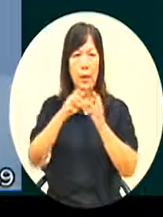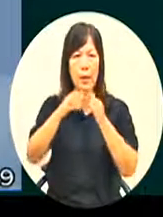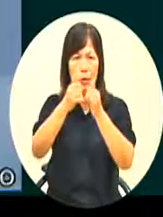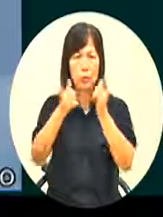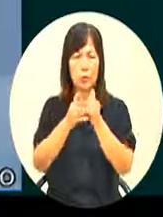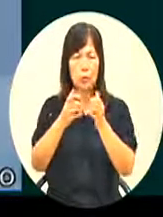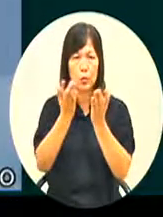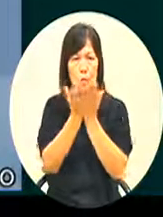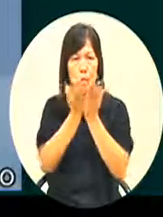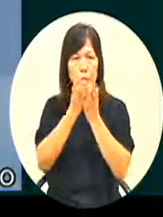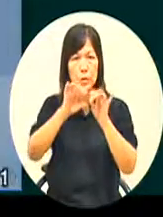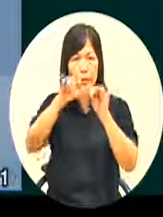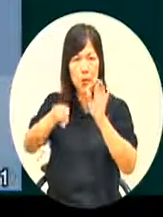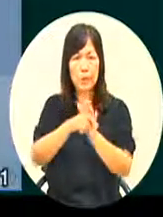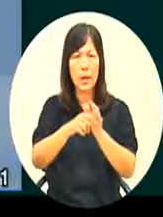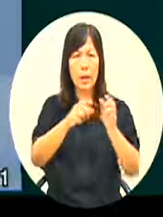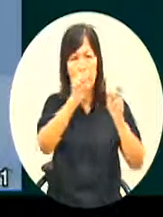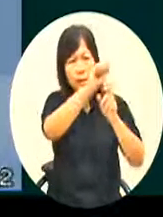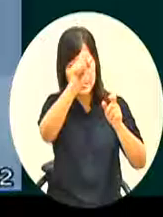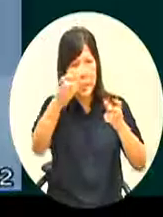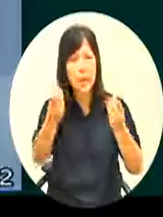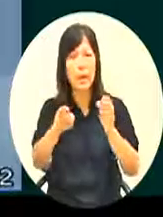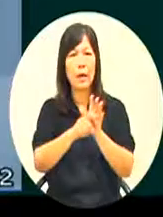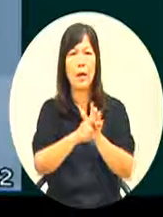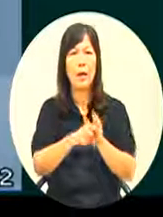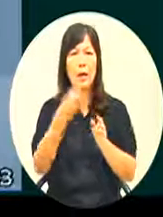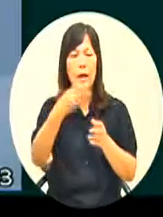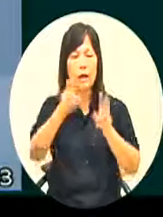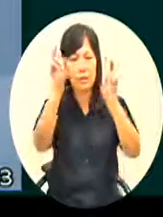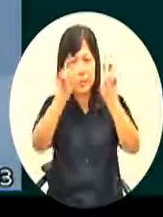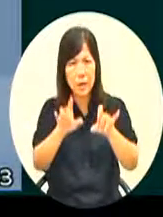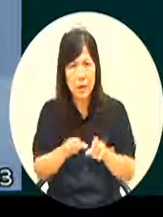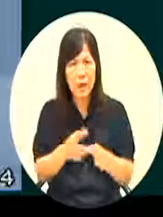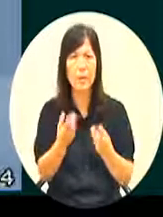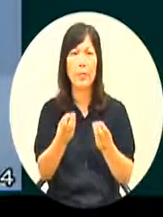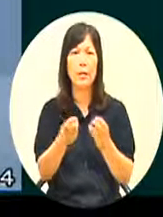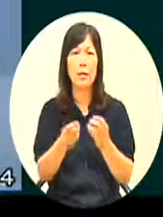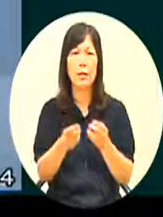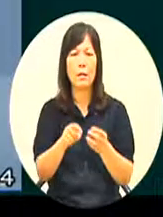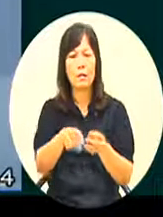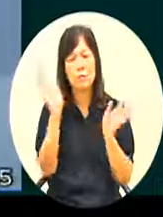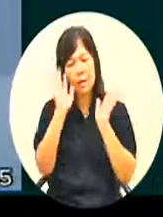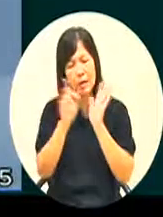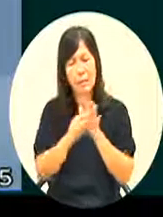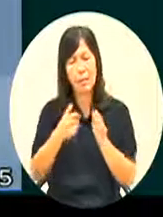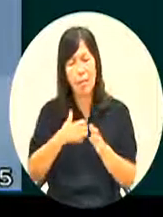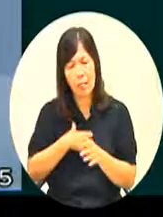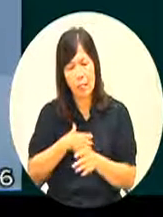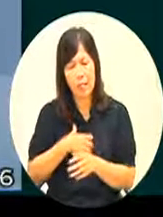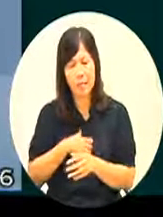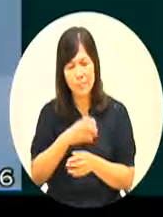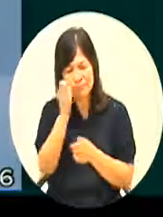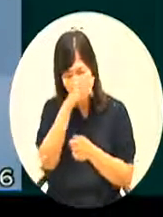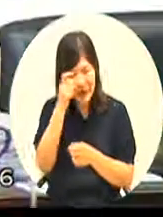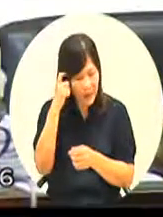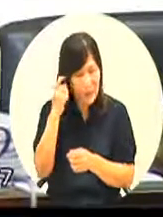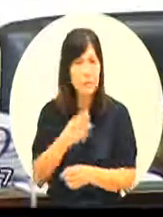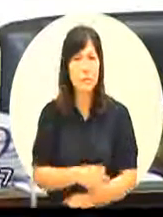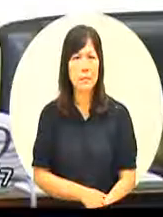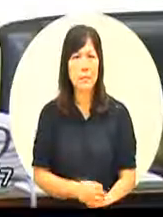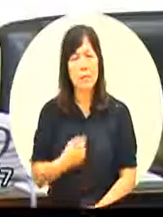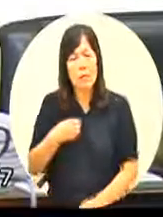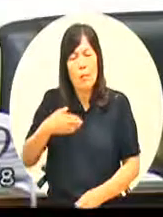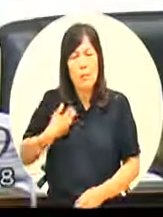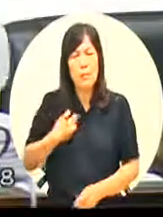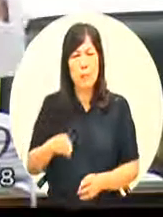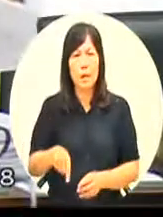方，没有黑板没有白板，更不要说是电脑，小朋友委屈你们了。 我不知道了，但